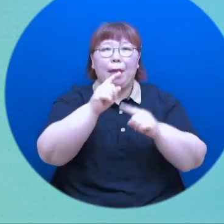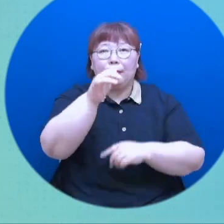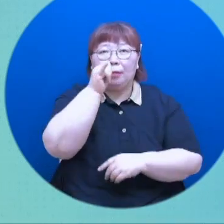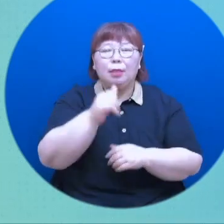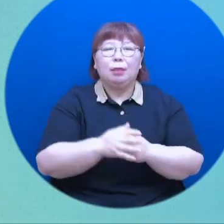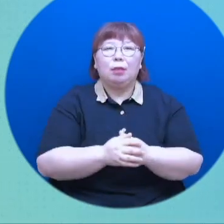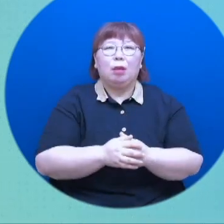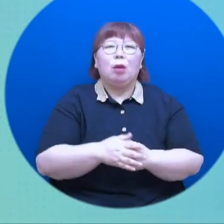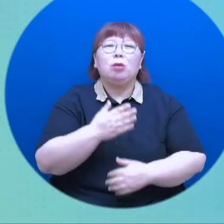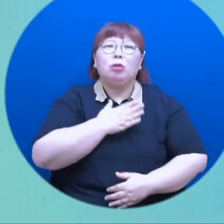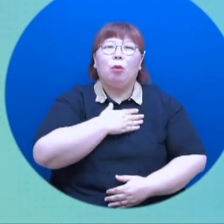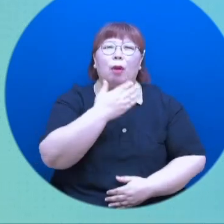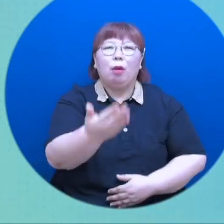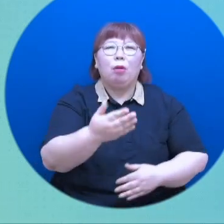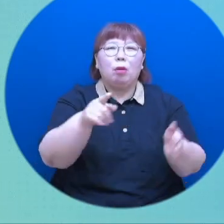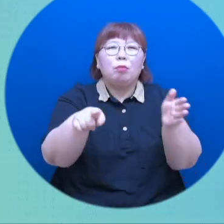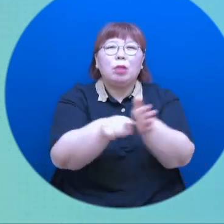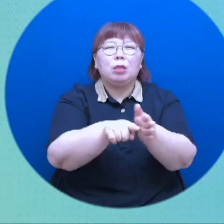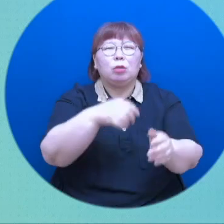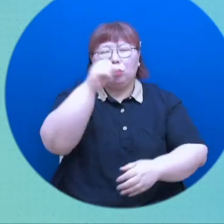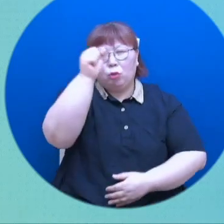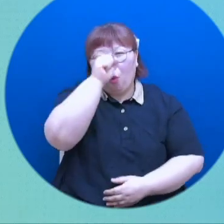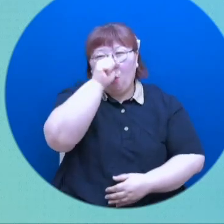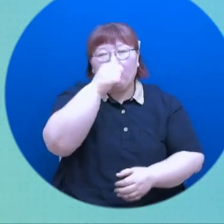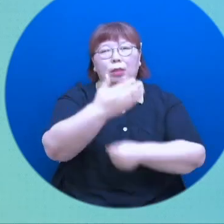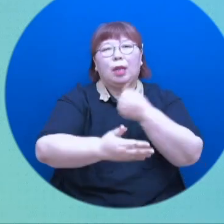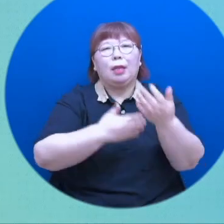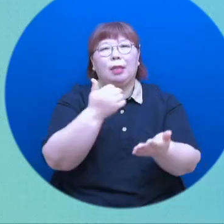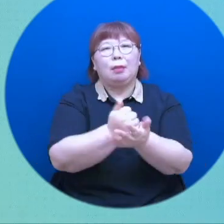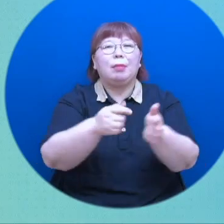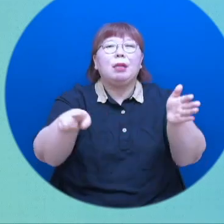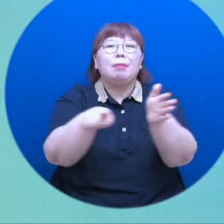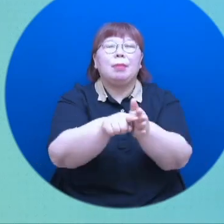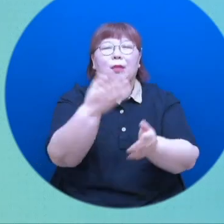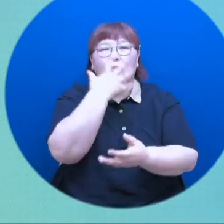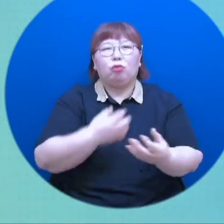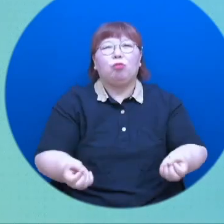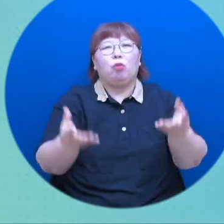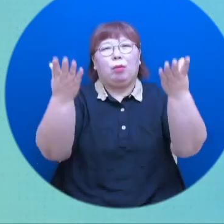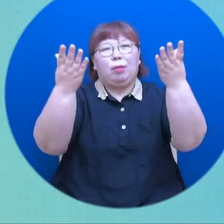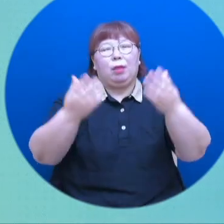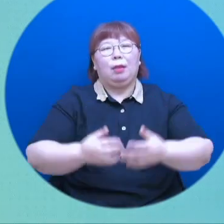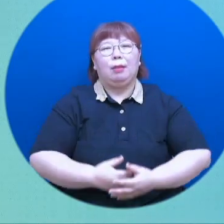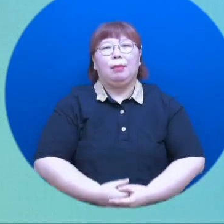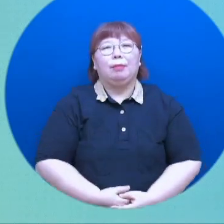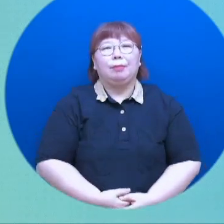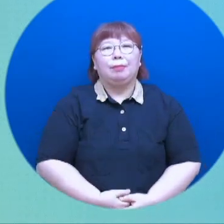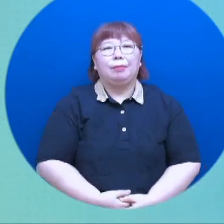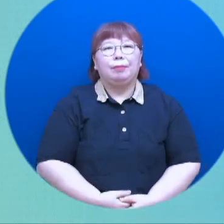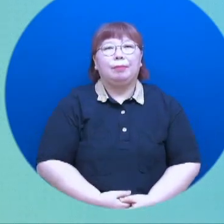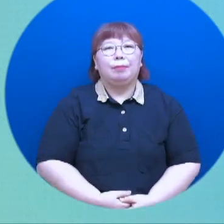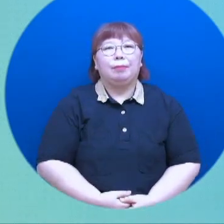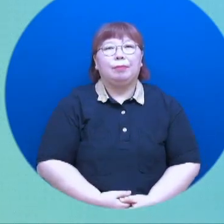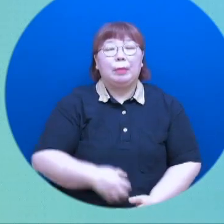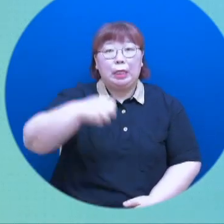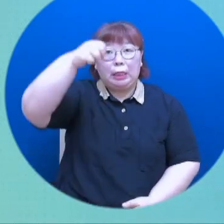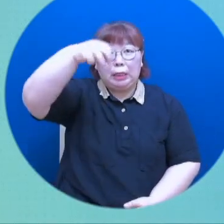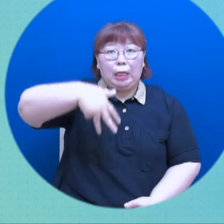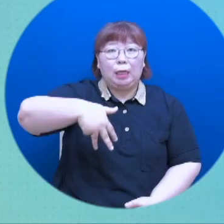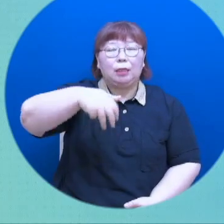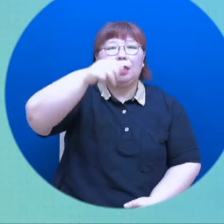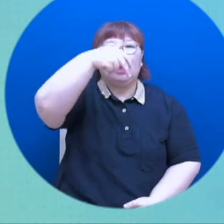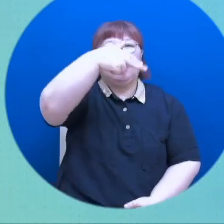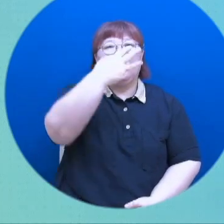이것이 저와 여러분이 믿는 좋으신 하나님인 걸 믿으시길 주의 이름으로 축원합니다. 우리가 창세기 3장에